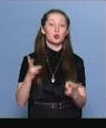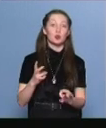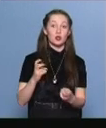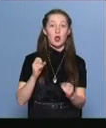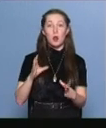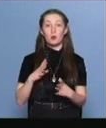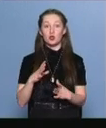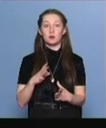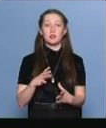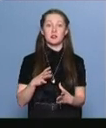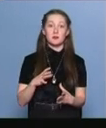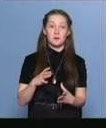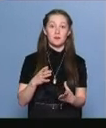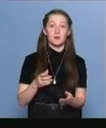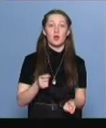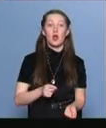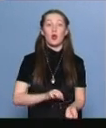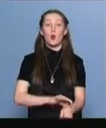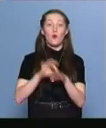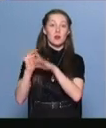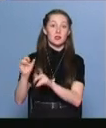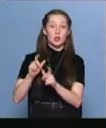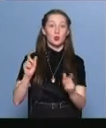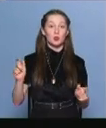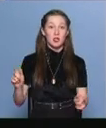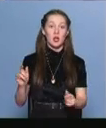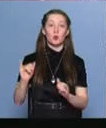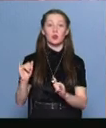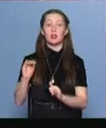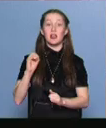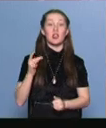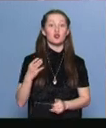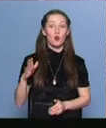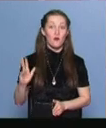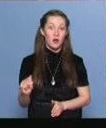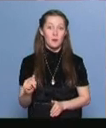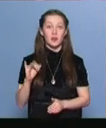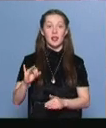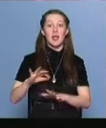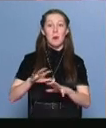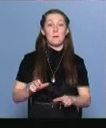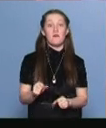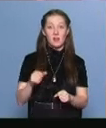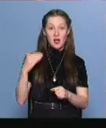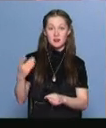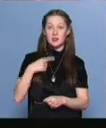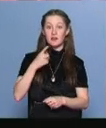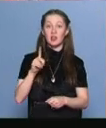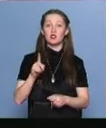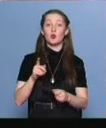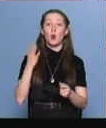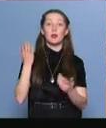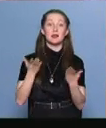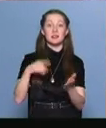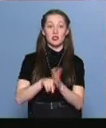берем все на себя. Но пока вот так вот. Кого-то нужно будет добросить до той же Ершовки. Местные власти доложили, если Симониху в паводок начнет топить,